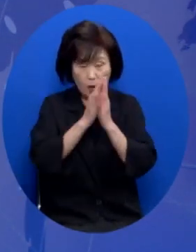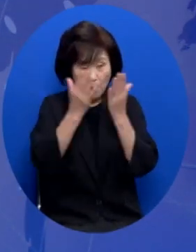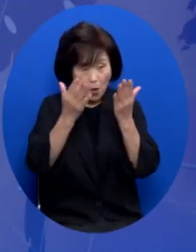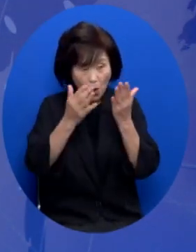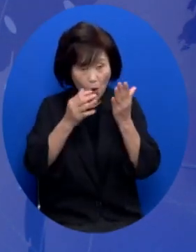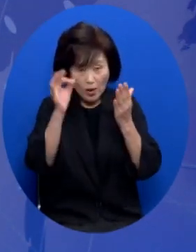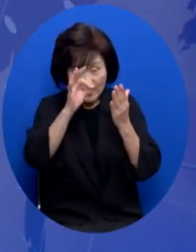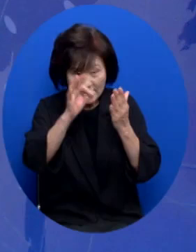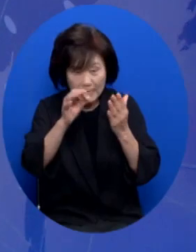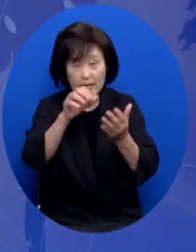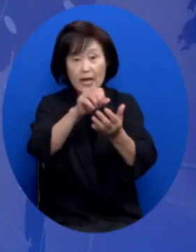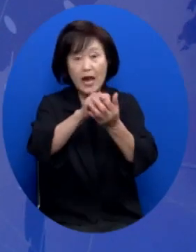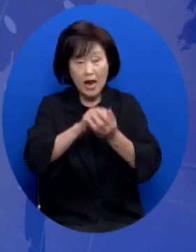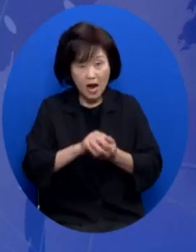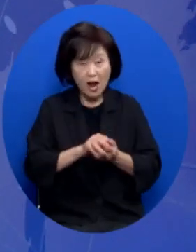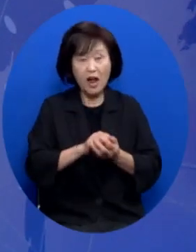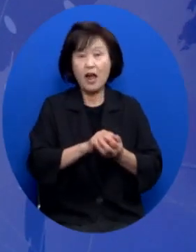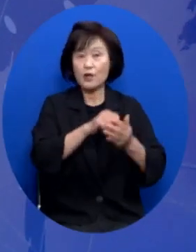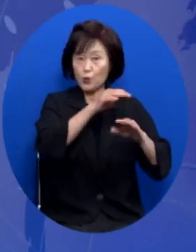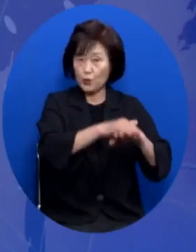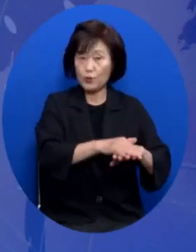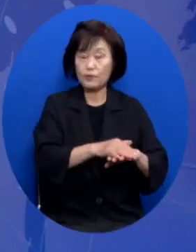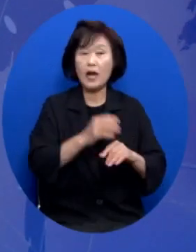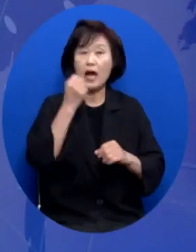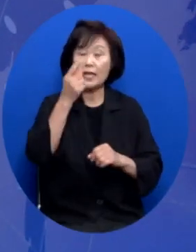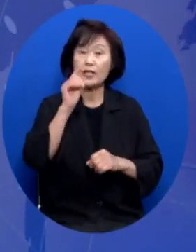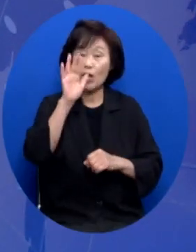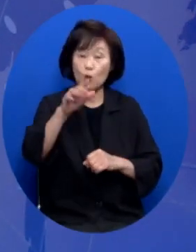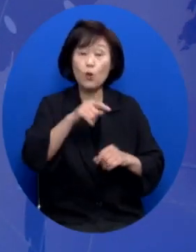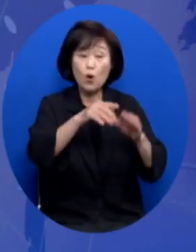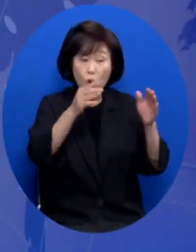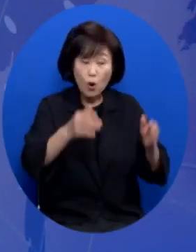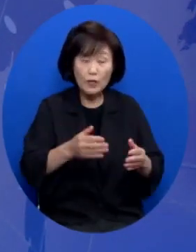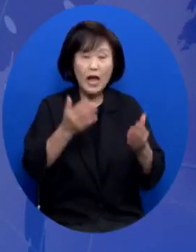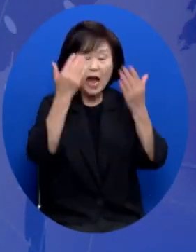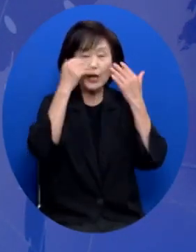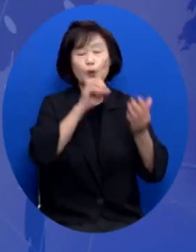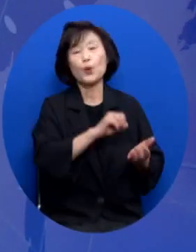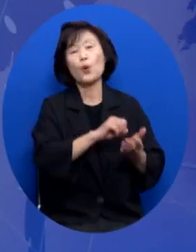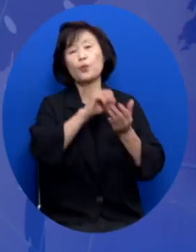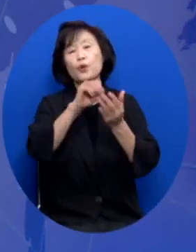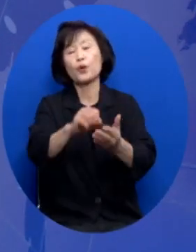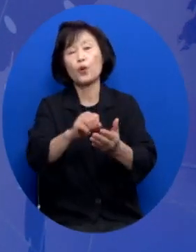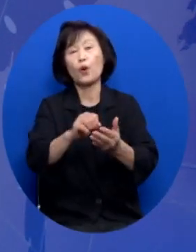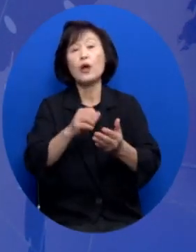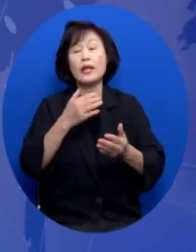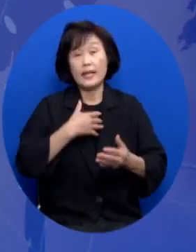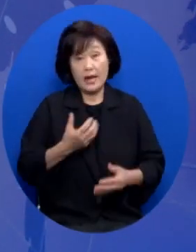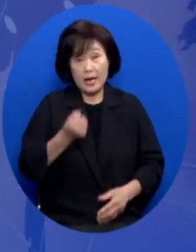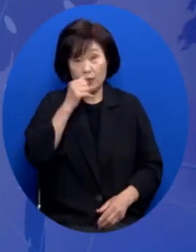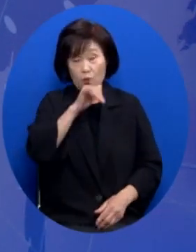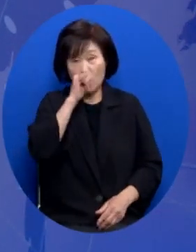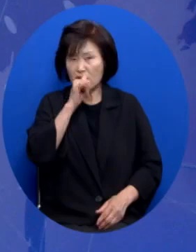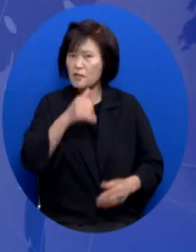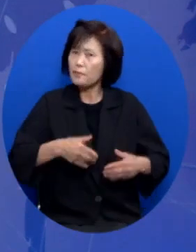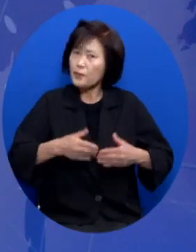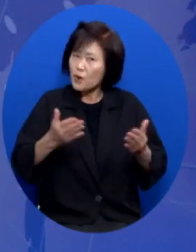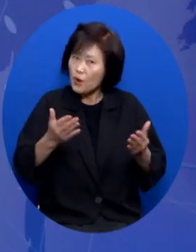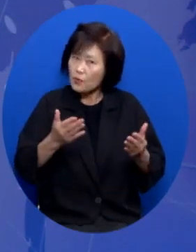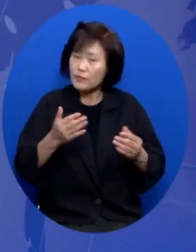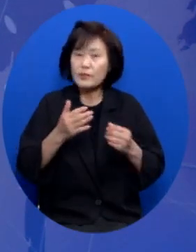순화동 동서댁에다가 놓았다. 한 달 후 그 고리짝을 학교로 운반했고 내가 가지고 있을 필요가